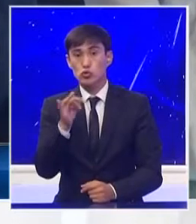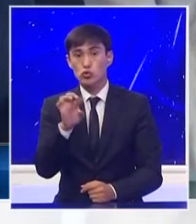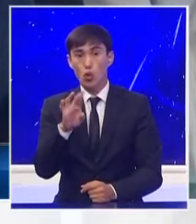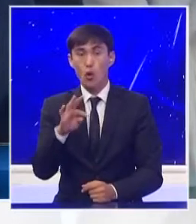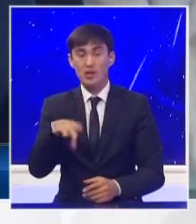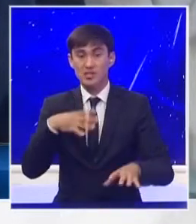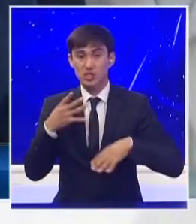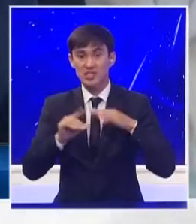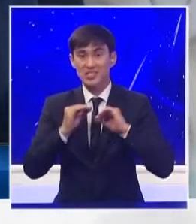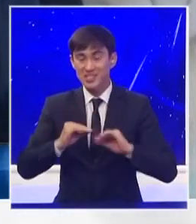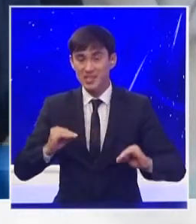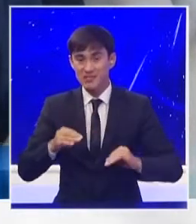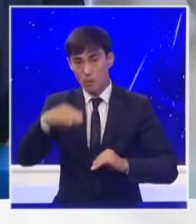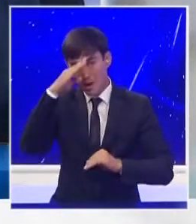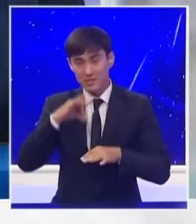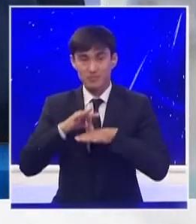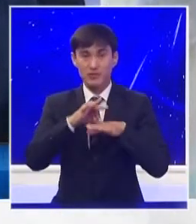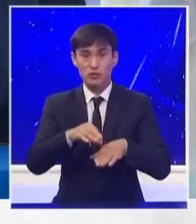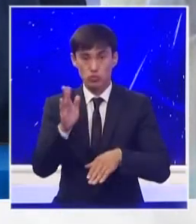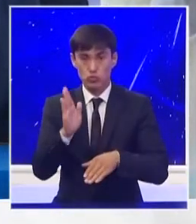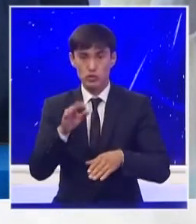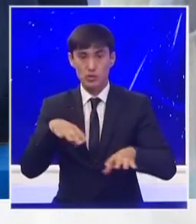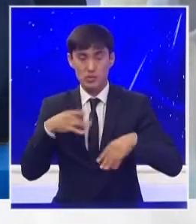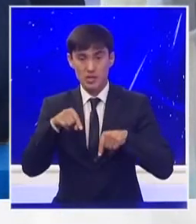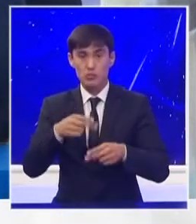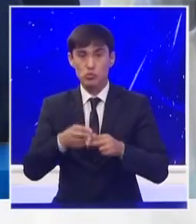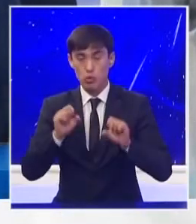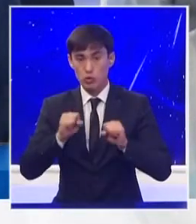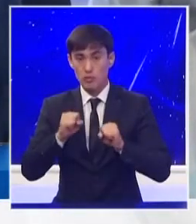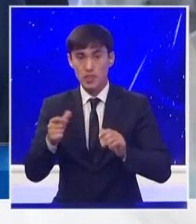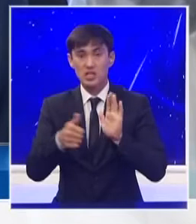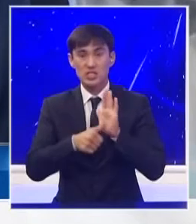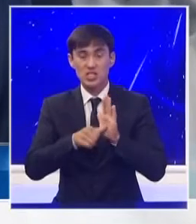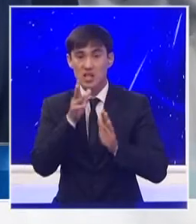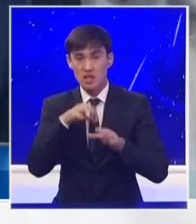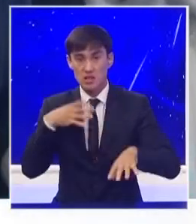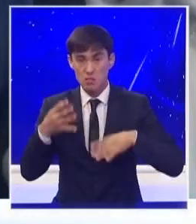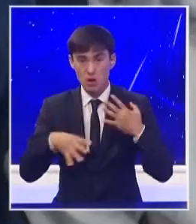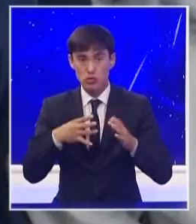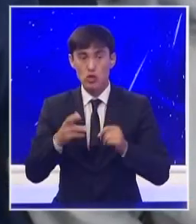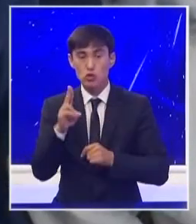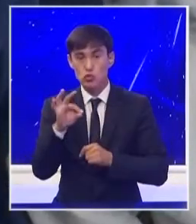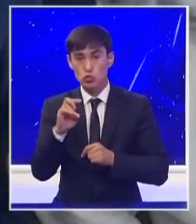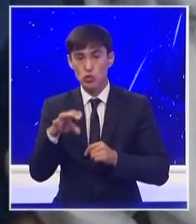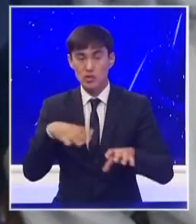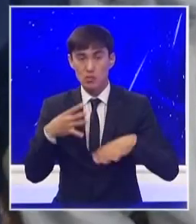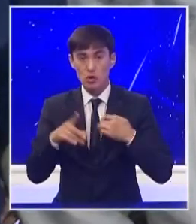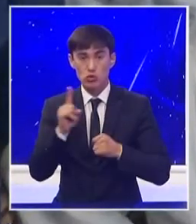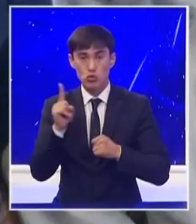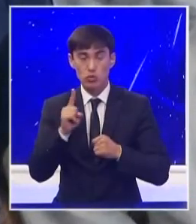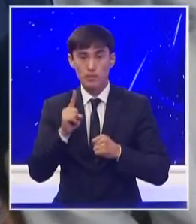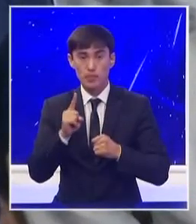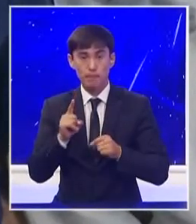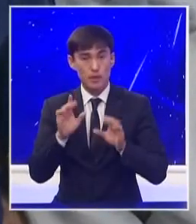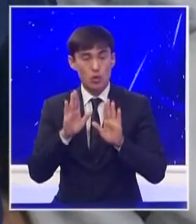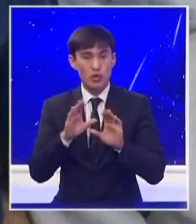спортивный зал дзюдо и сказал, что ты будешь заниматься этим спортом. Я занимаюсь 6 лет. дзюдо я занимаюсь, чтобы не